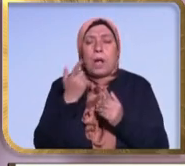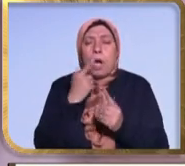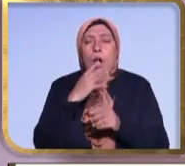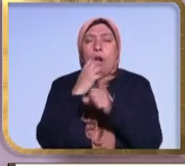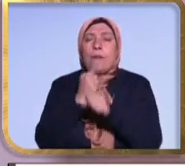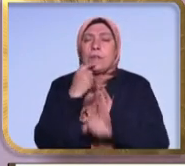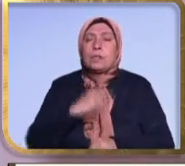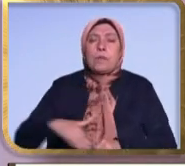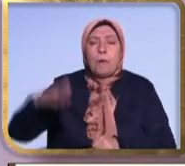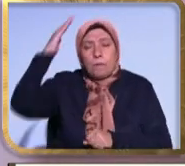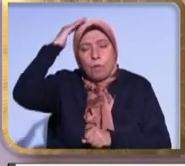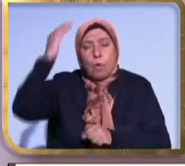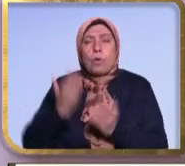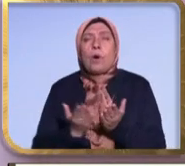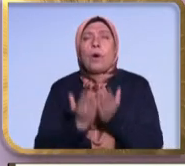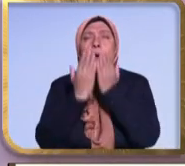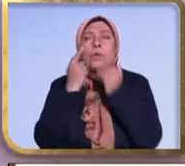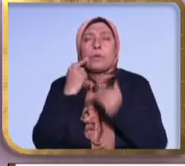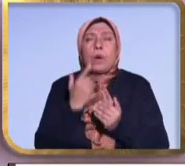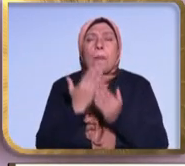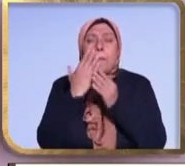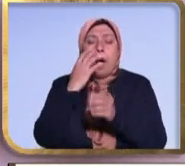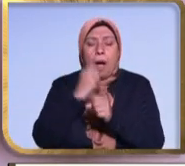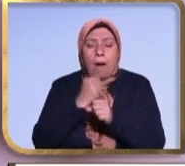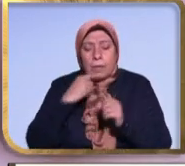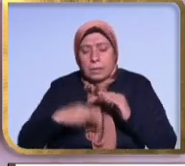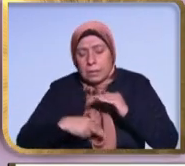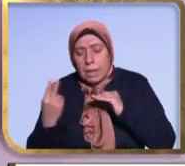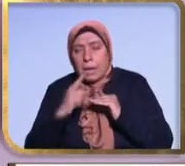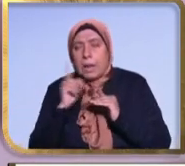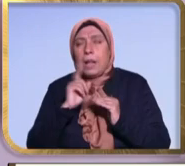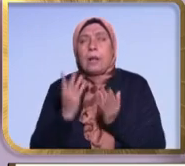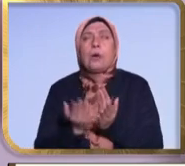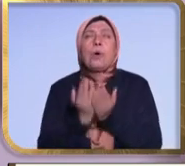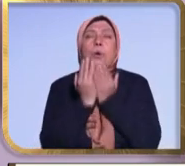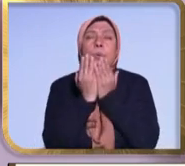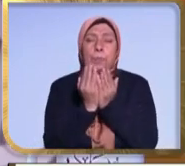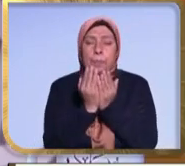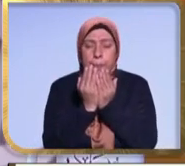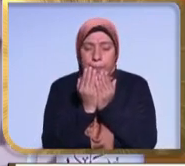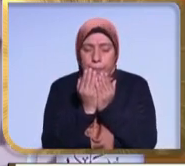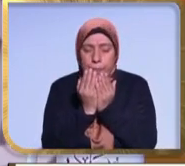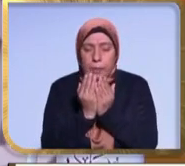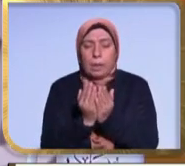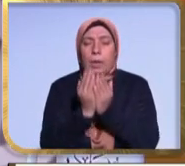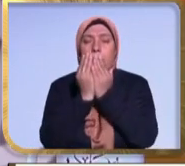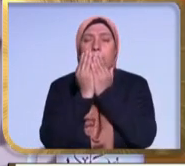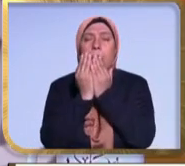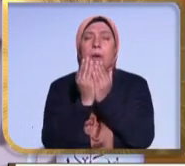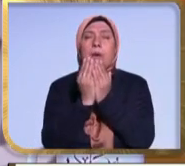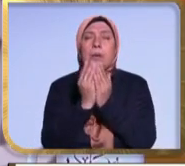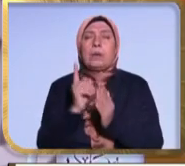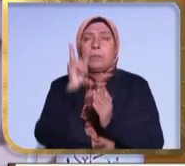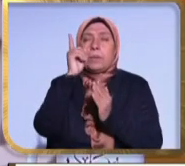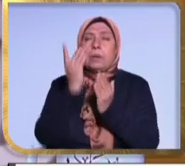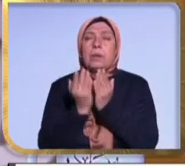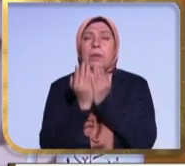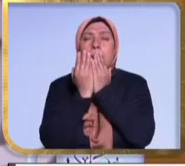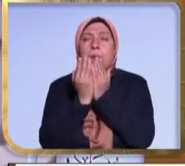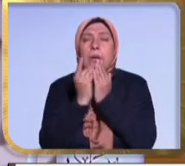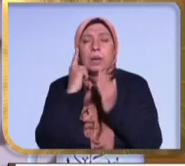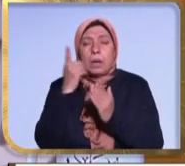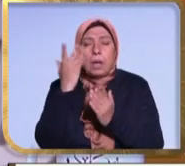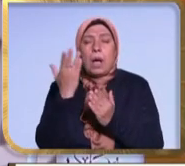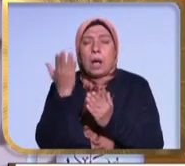فوقنا، ونعوذ بعظمتك أن نغتال من تحتنا. يا الله، يا من كنت